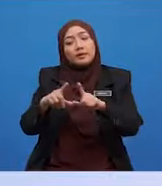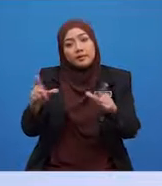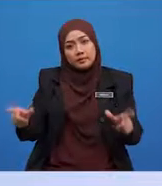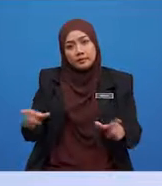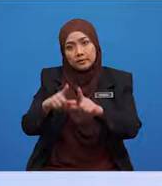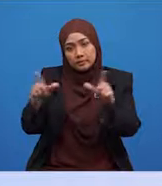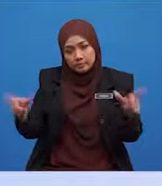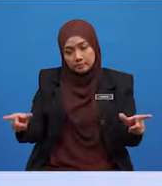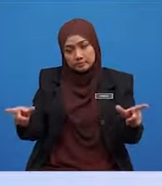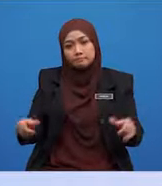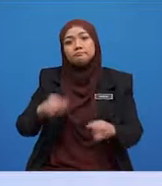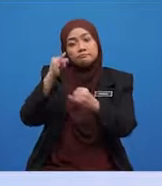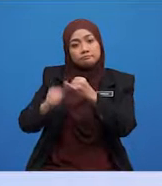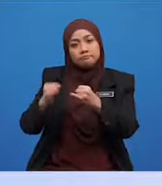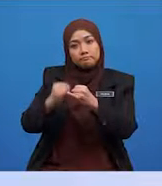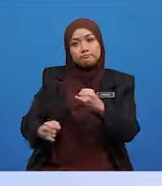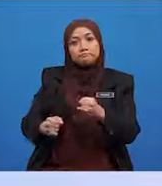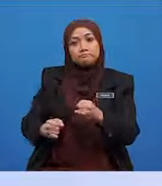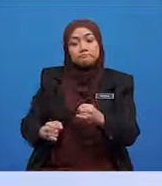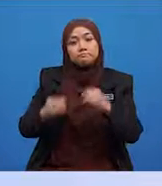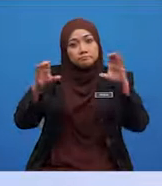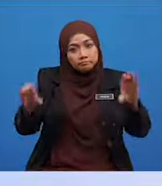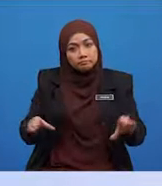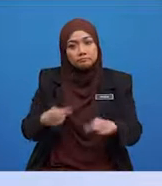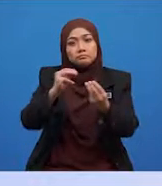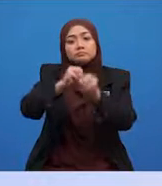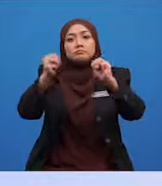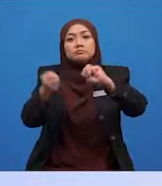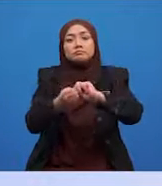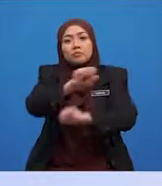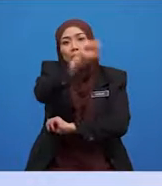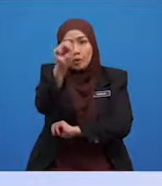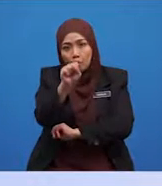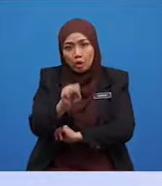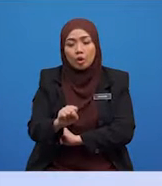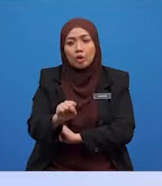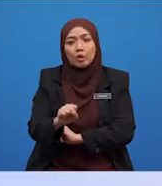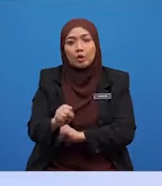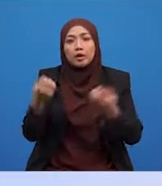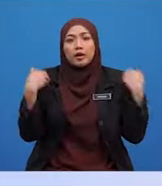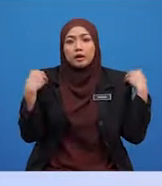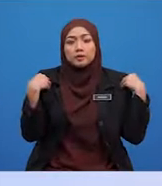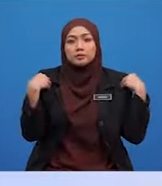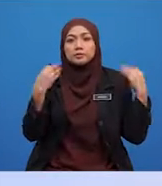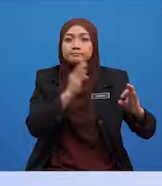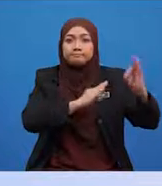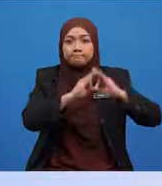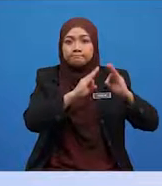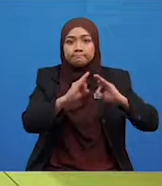ialah menyelesaikan masalah yang melibatkan sifat simetri